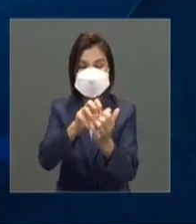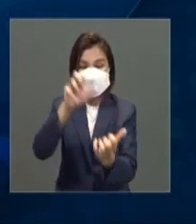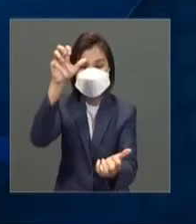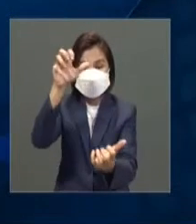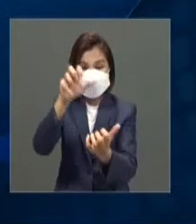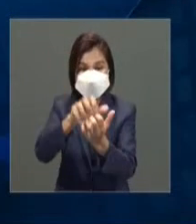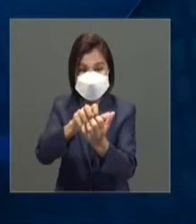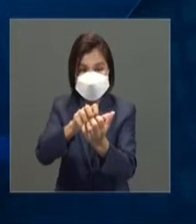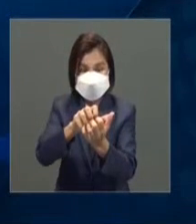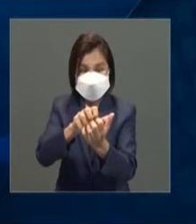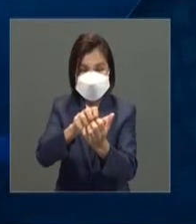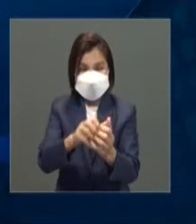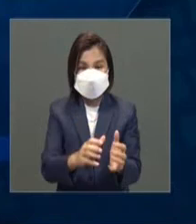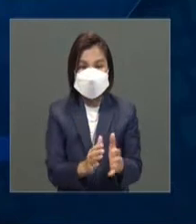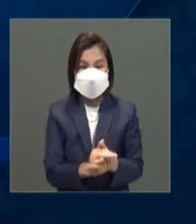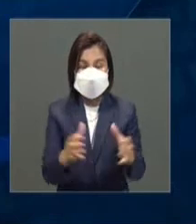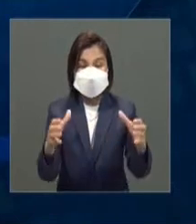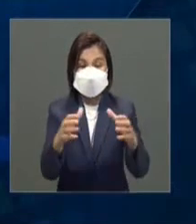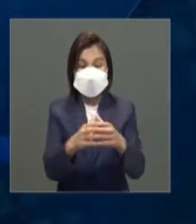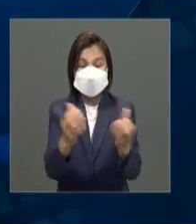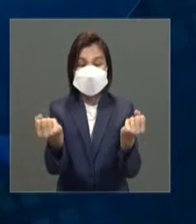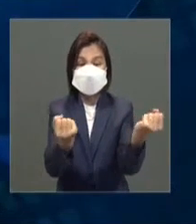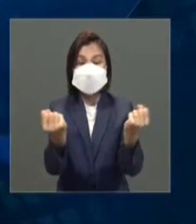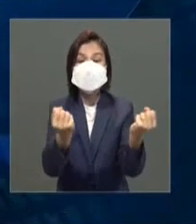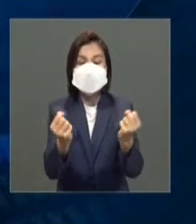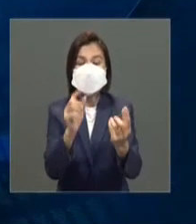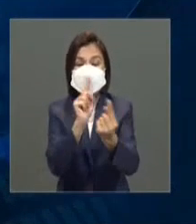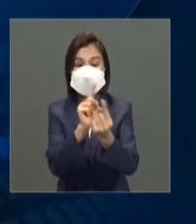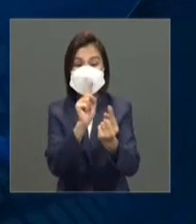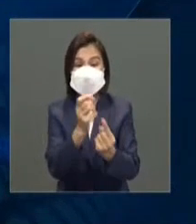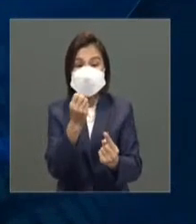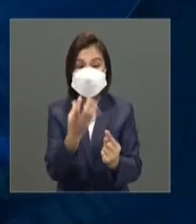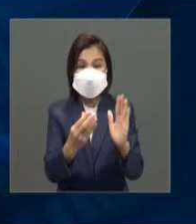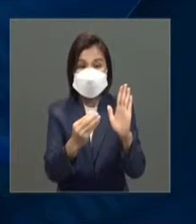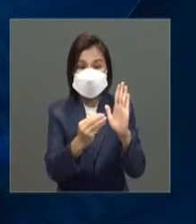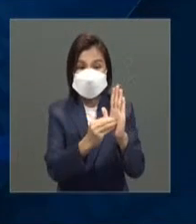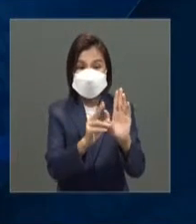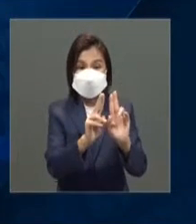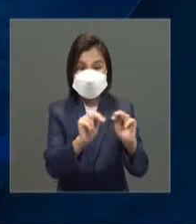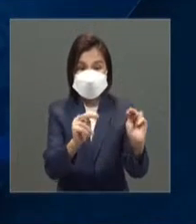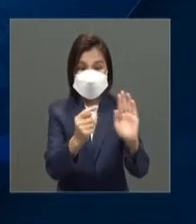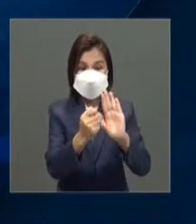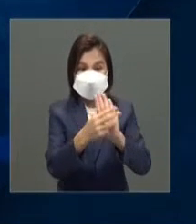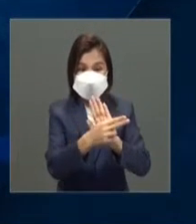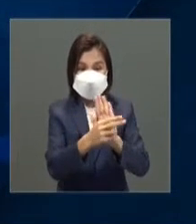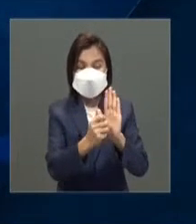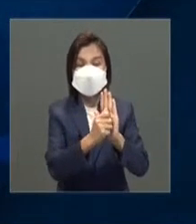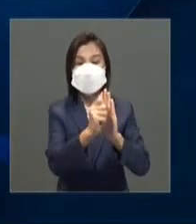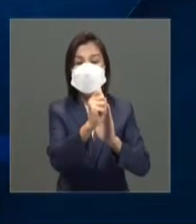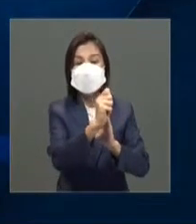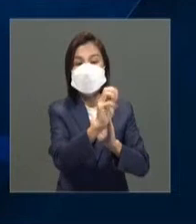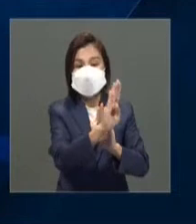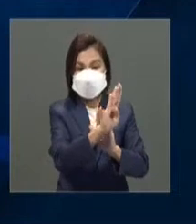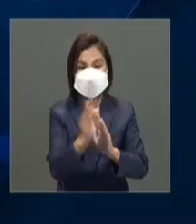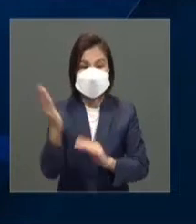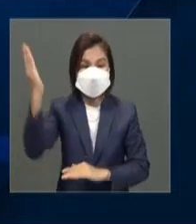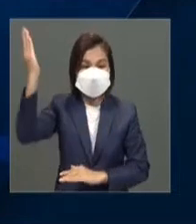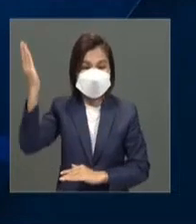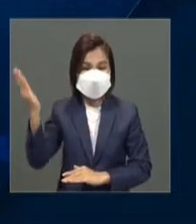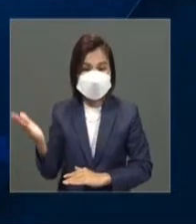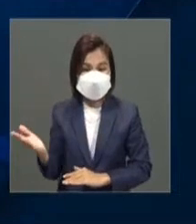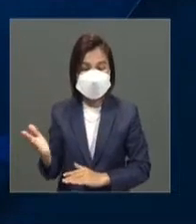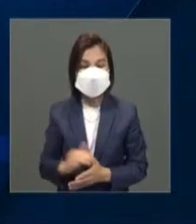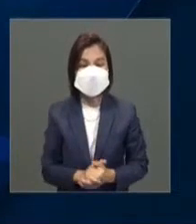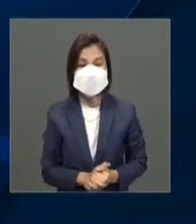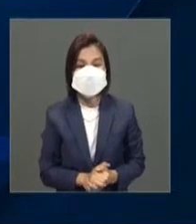ที่ติดเชื้อนะครับในกลุ่มขนส่งสาธารณะเนี่ยนะครับนนทบุรีปทุมธานีอุบลราชธานีอยู่ในนี้ด้วยนะครับทางภาคอีส